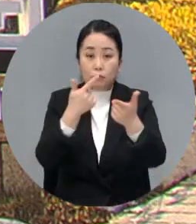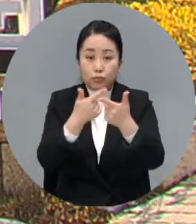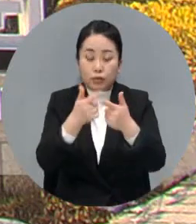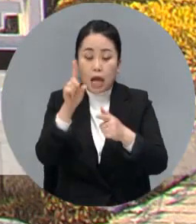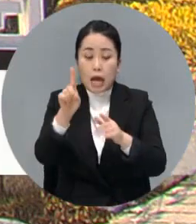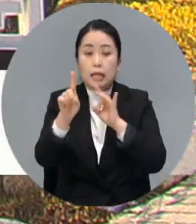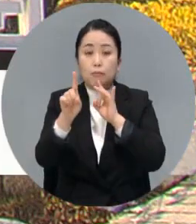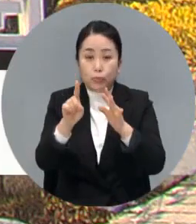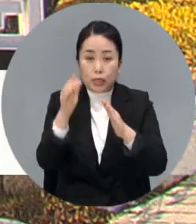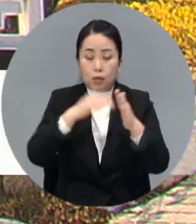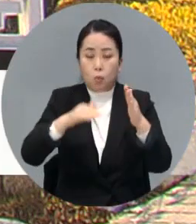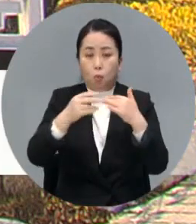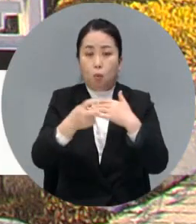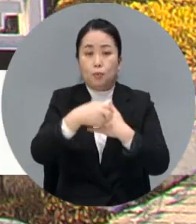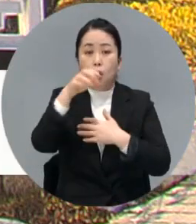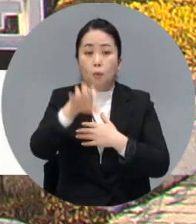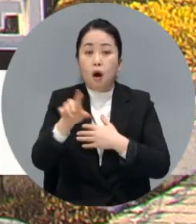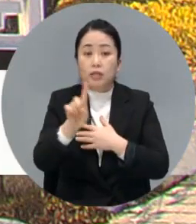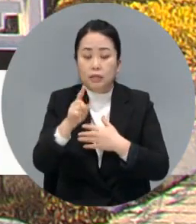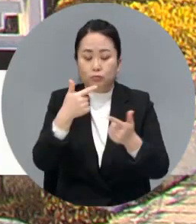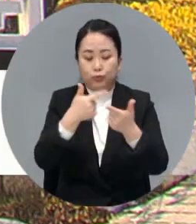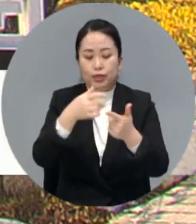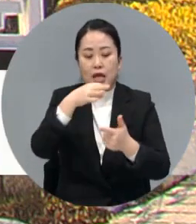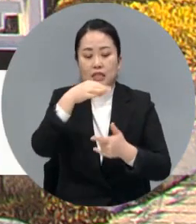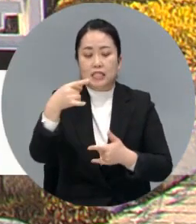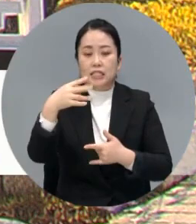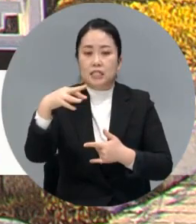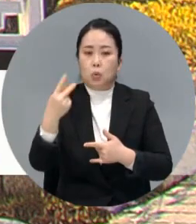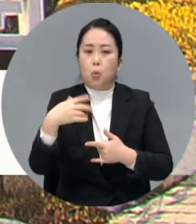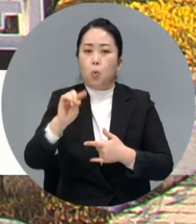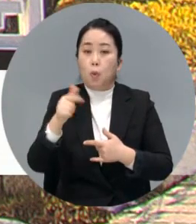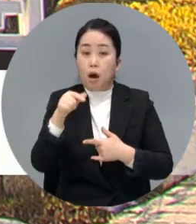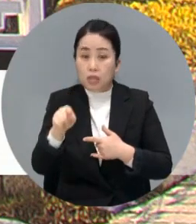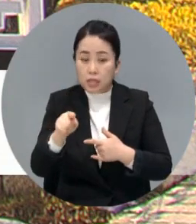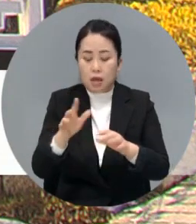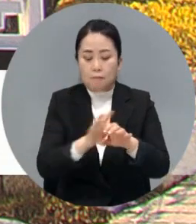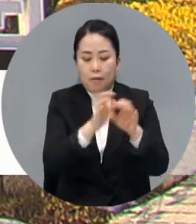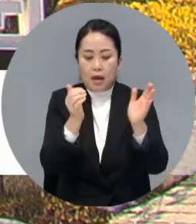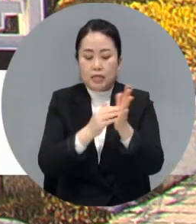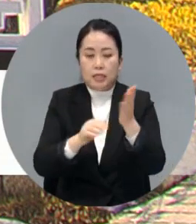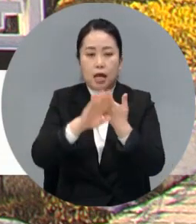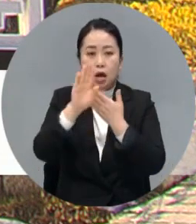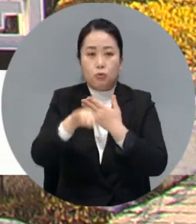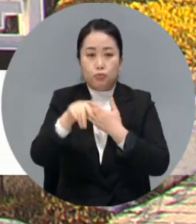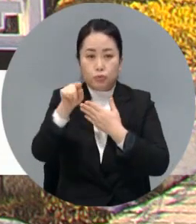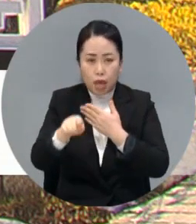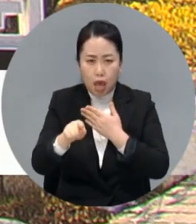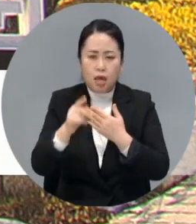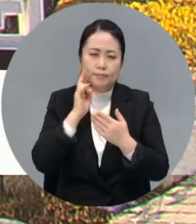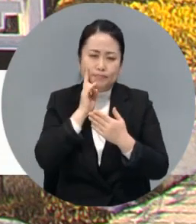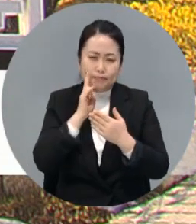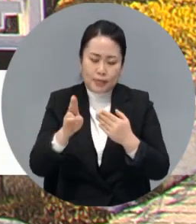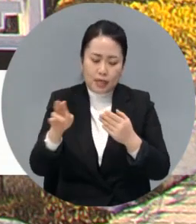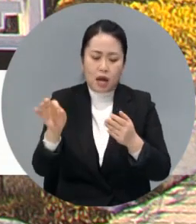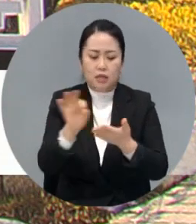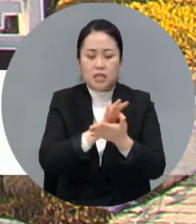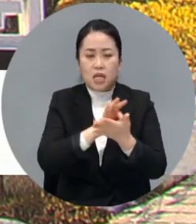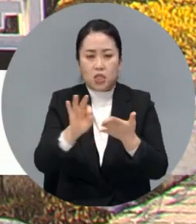부산 유일의 공공병원인 부산의료원이 엔데믹 이후 심각한 재정난과 인력난에 시달리고